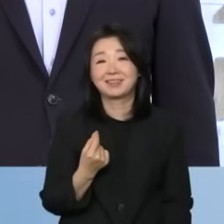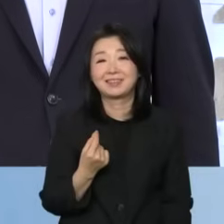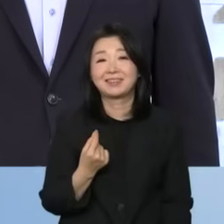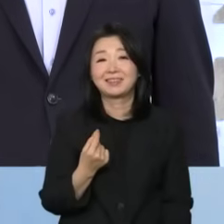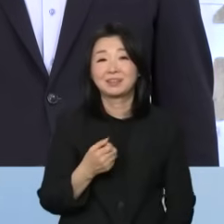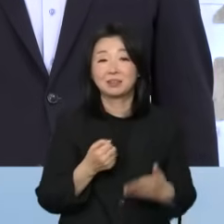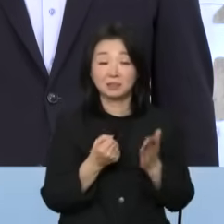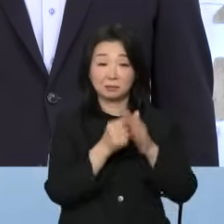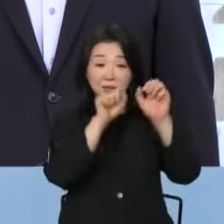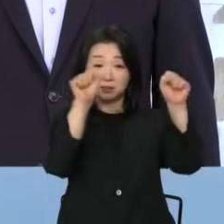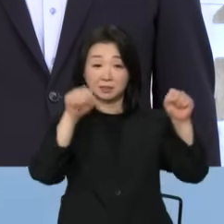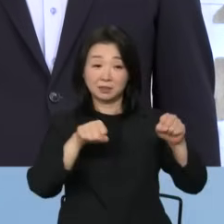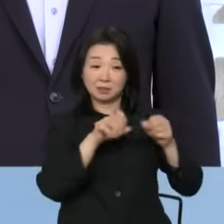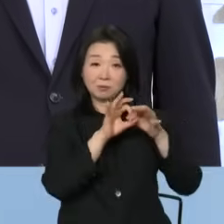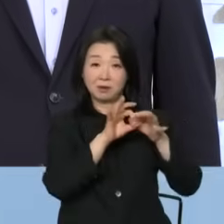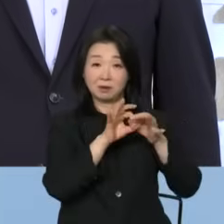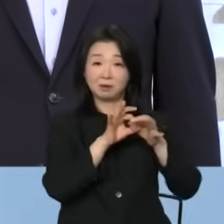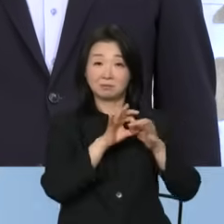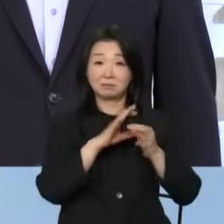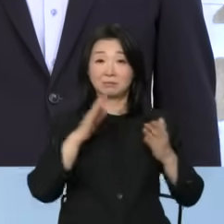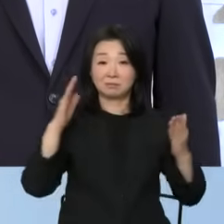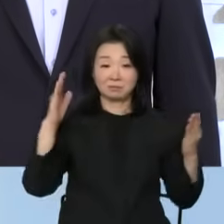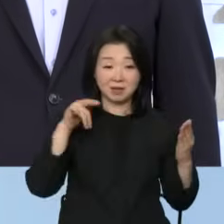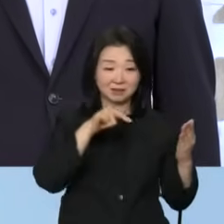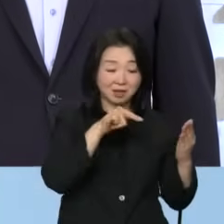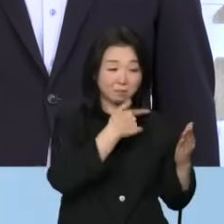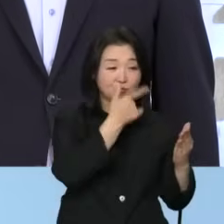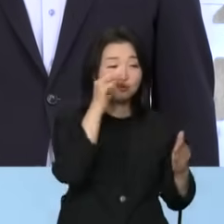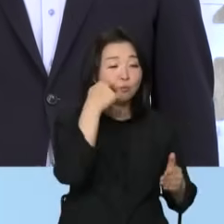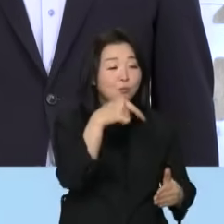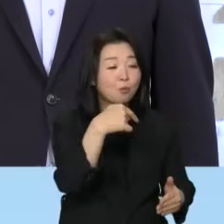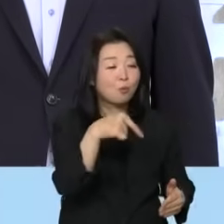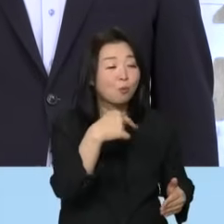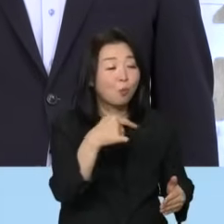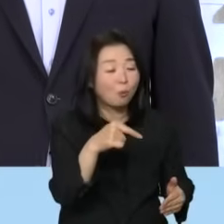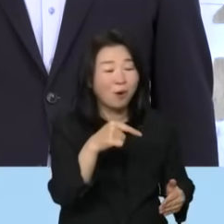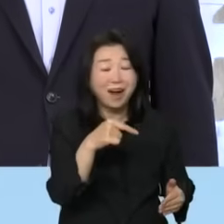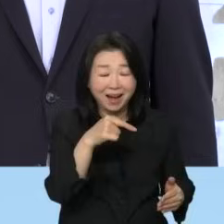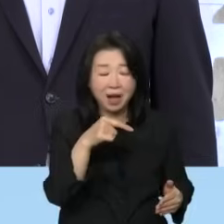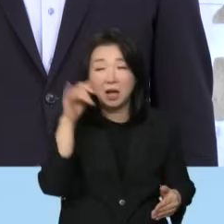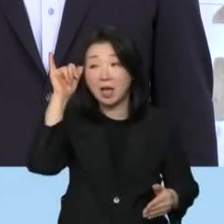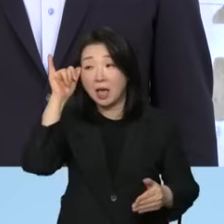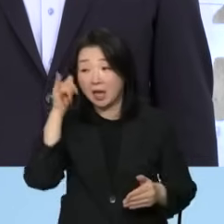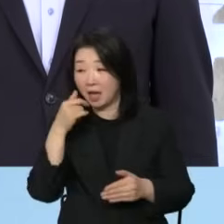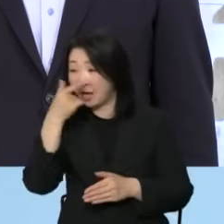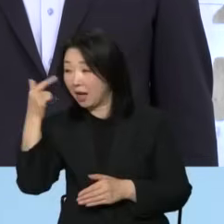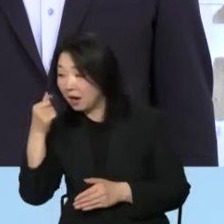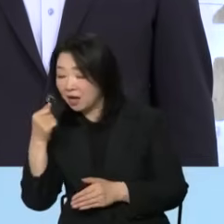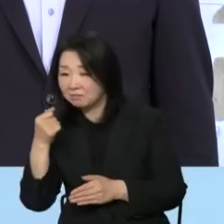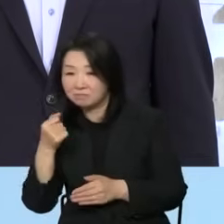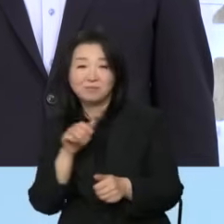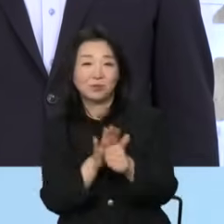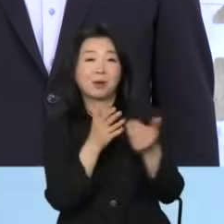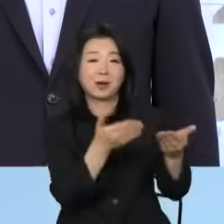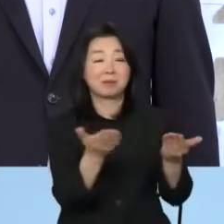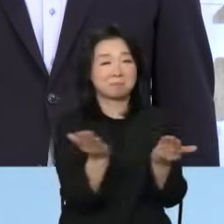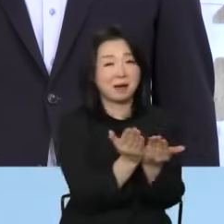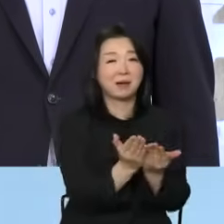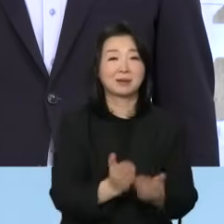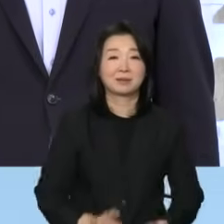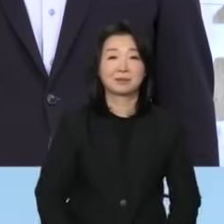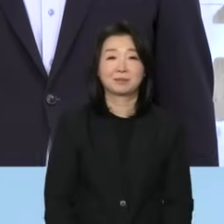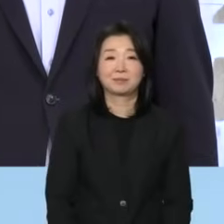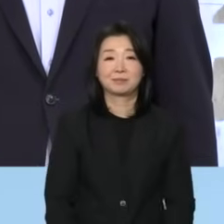그래서 그 시스템을 통해서 학생에게 부족한 부분을 보충해 줄 수 있는 그런 맞춤형 교육을 할 수 있는 시스템입니다.